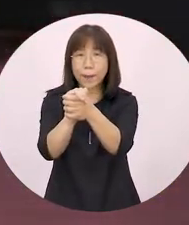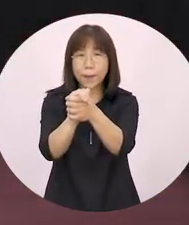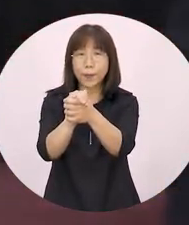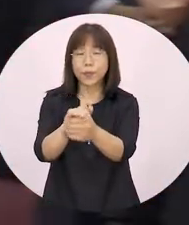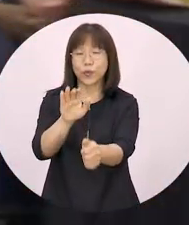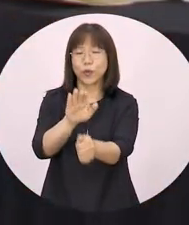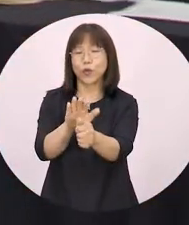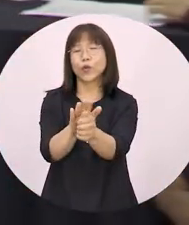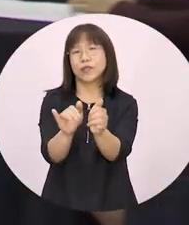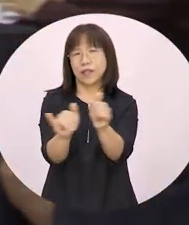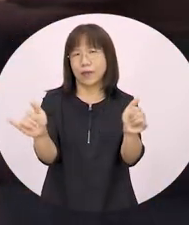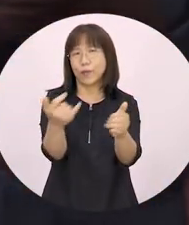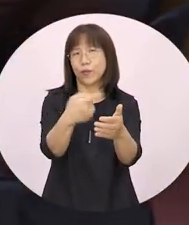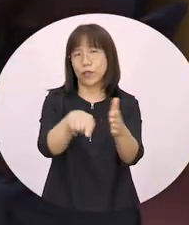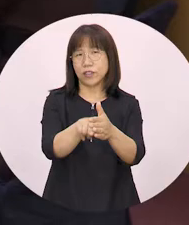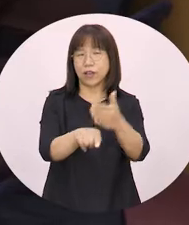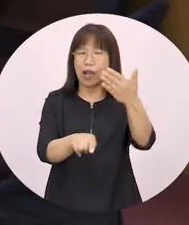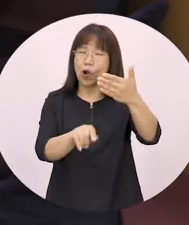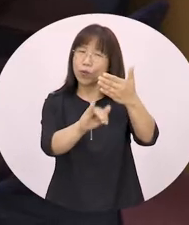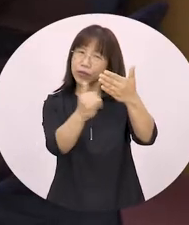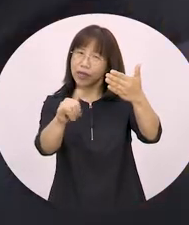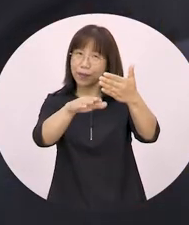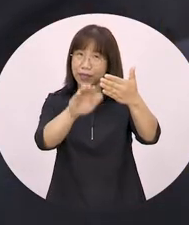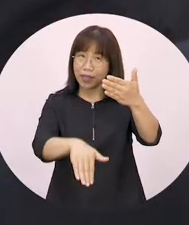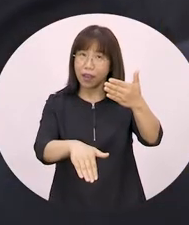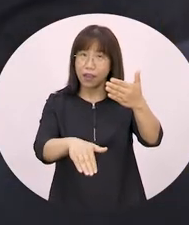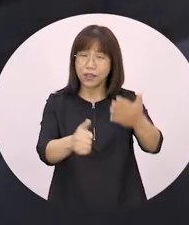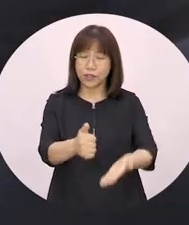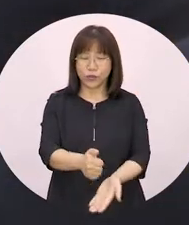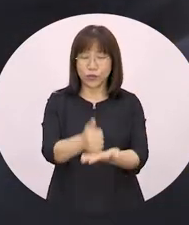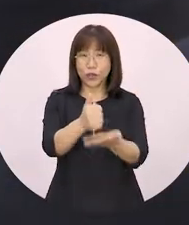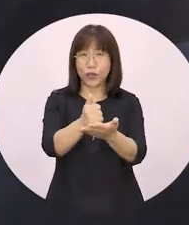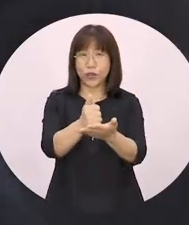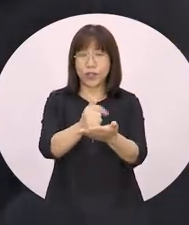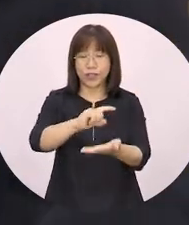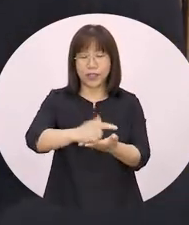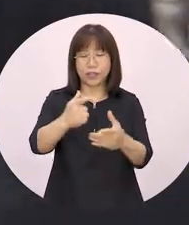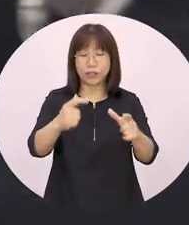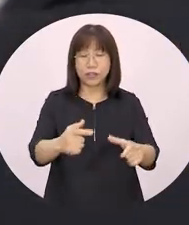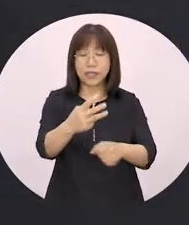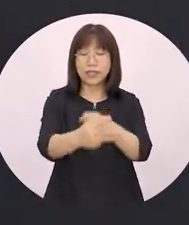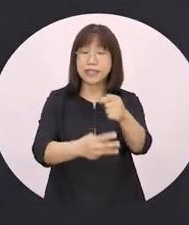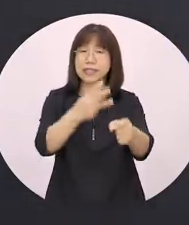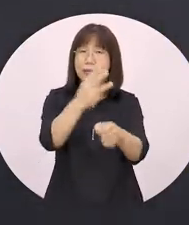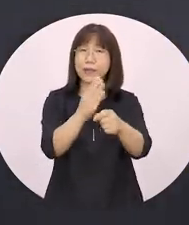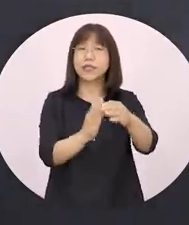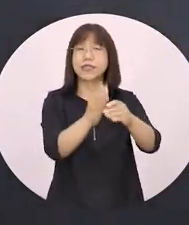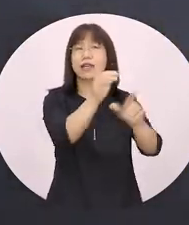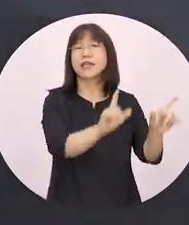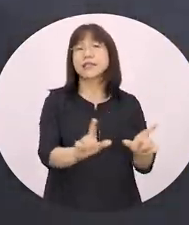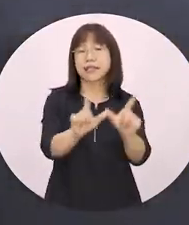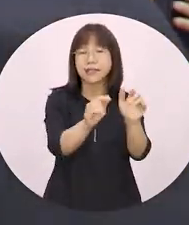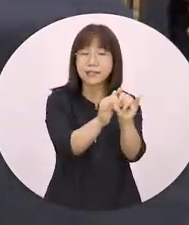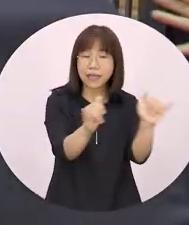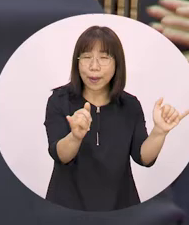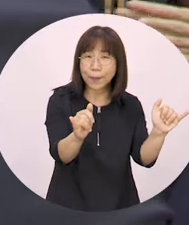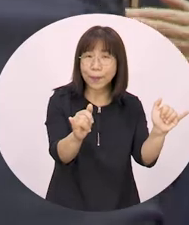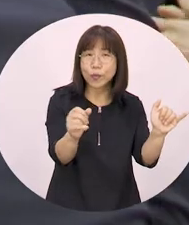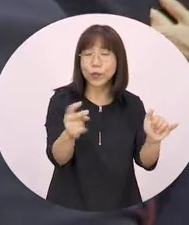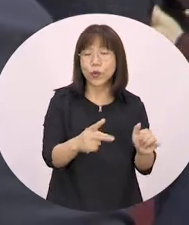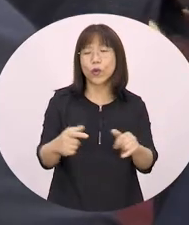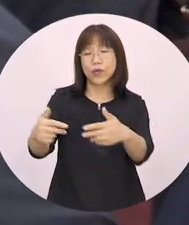1명을 포함해 총 9명 이내로 선정합니다. 추천 대상자는 강서구에 3년 이상 거주한 구민,